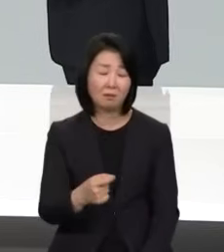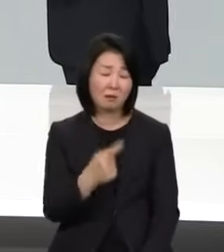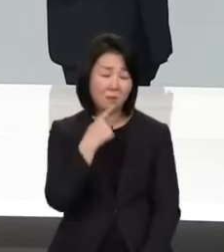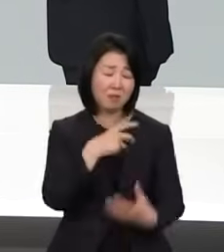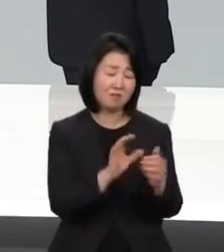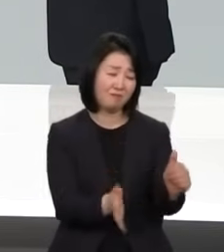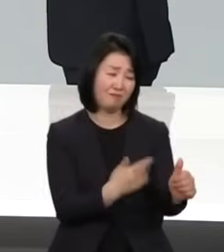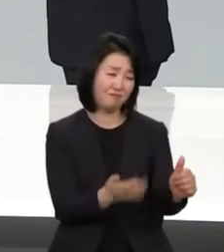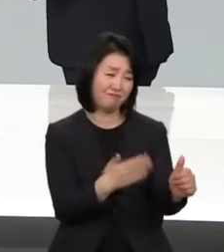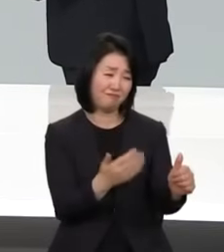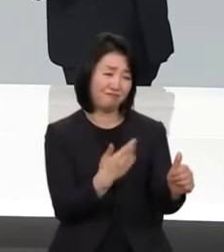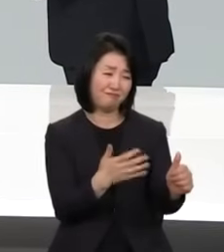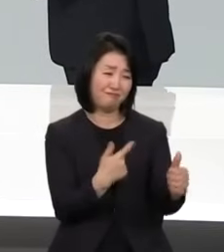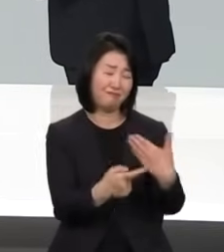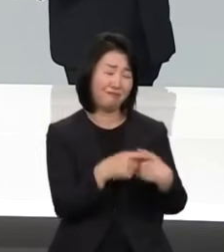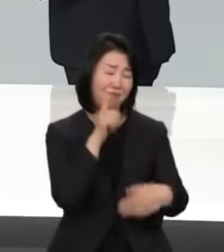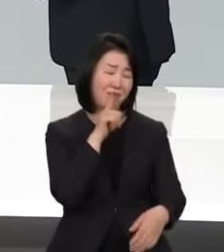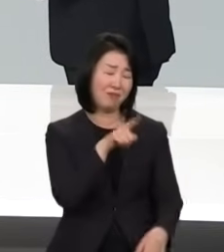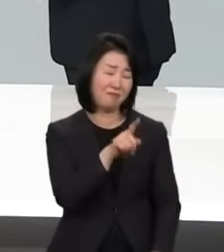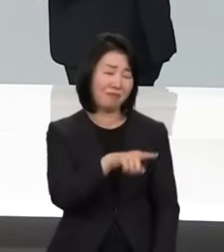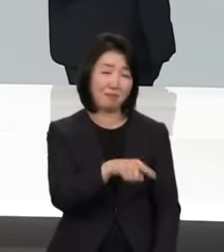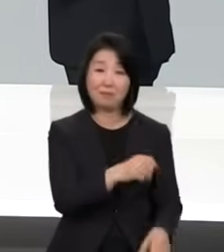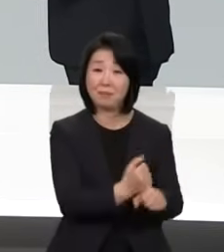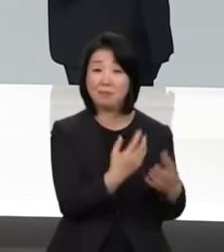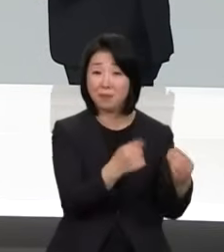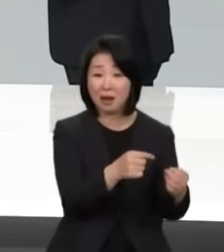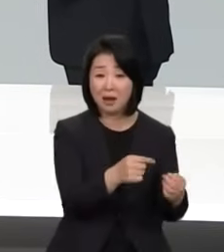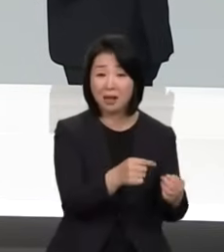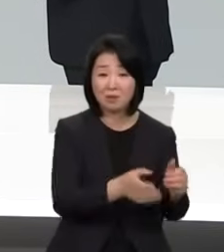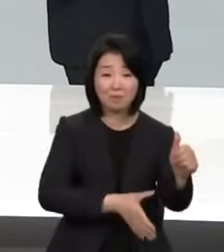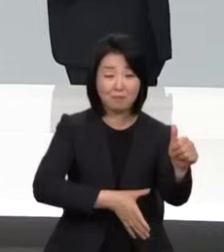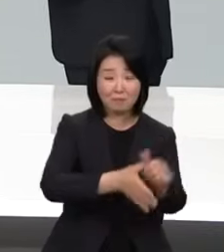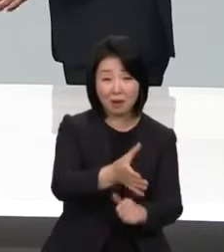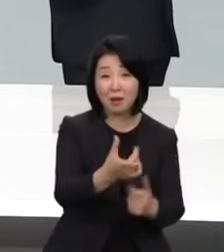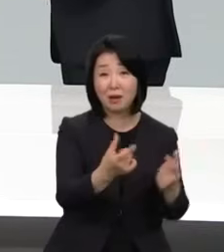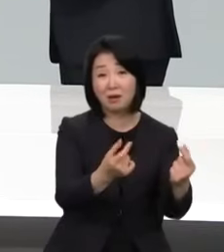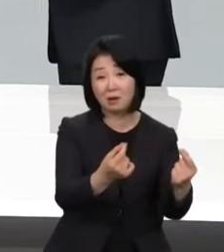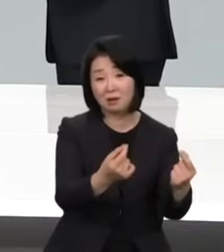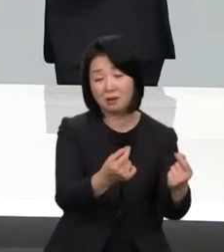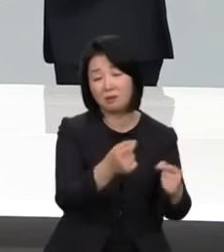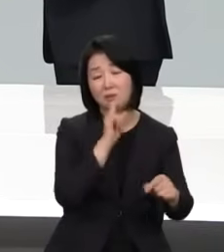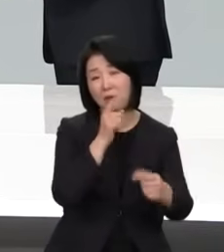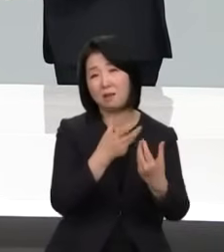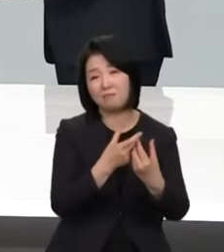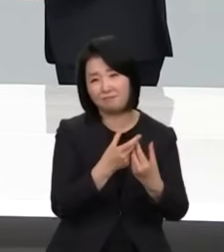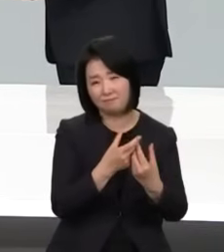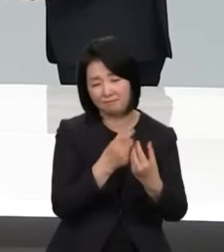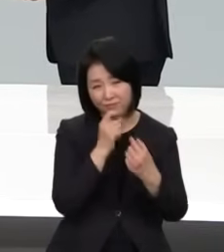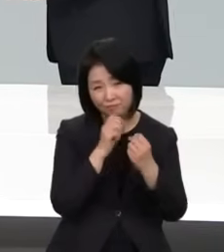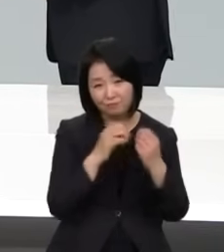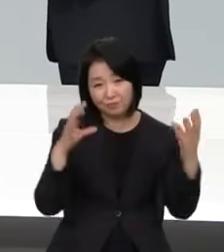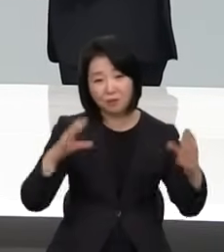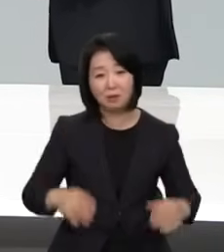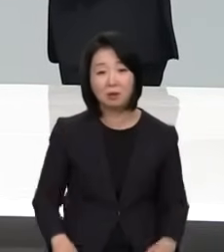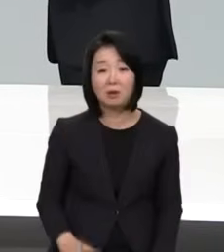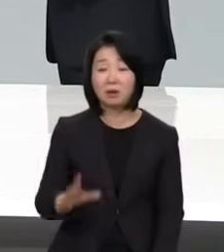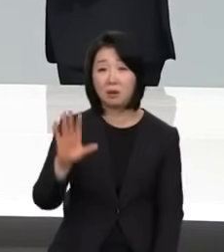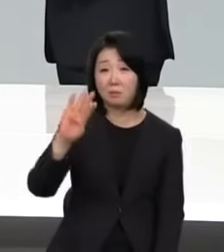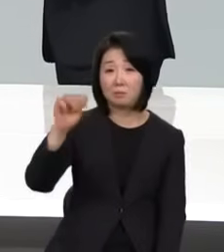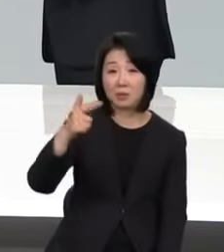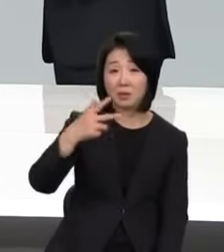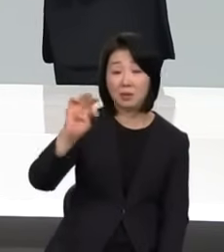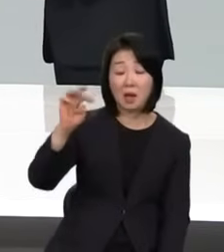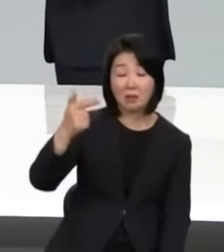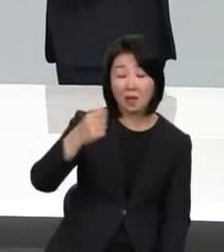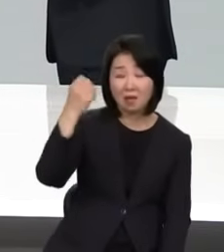것들이 뭐 비판을 하는 이야기인데 테러리스트에 비교했다라고 해서 지금 논란이 나오고 있는 겁니다. 네, 게다가 이제 빈라덴은